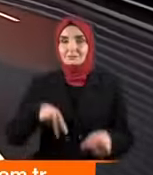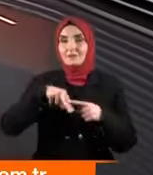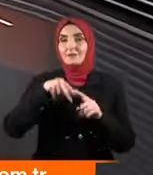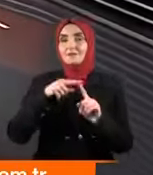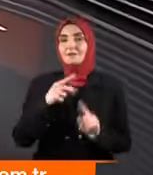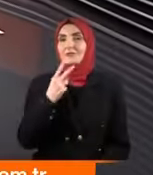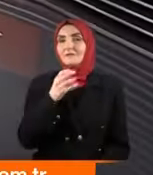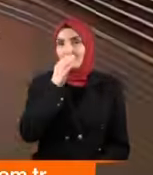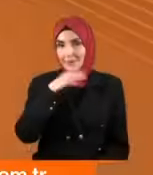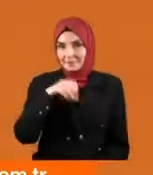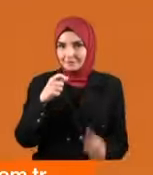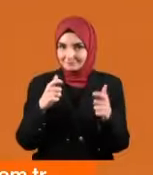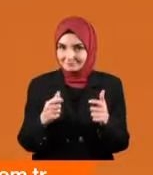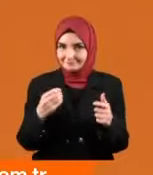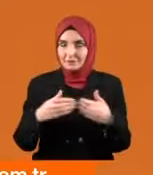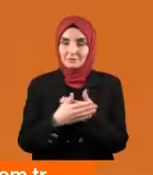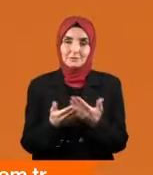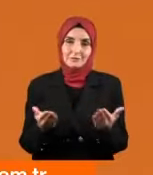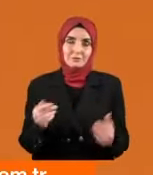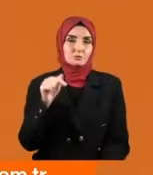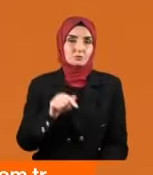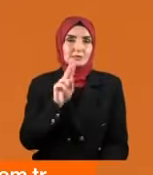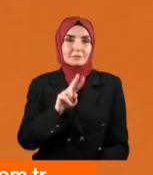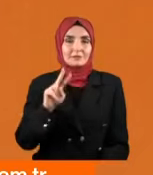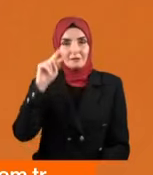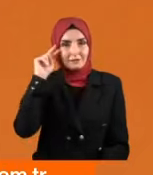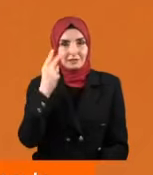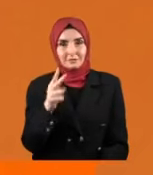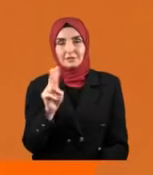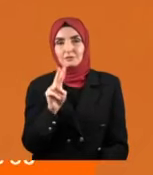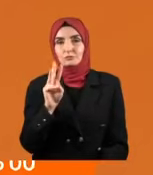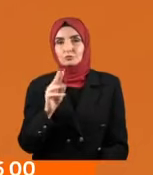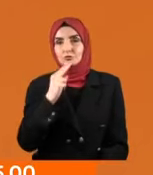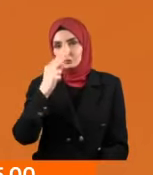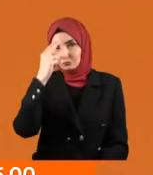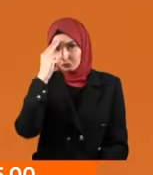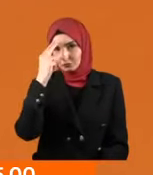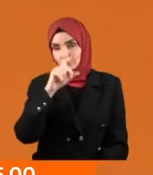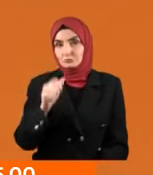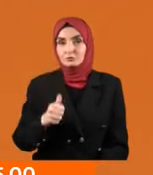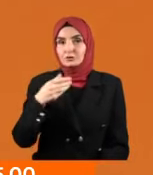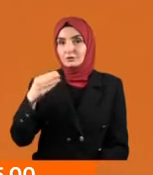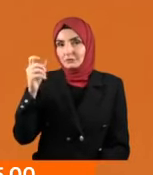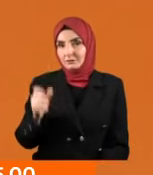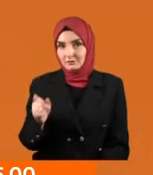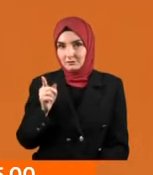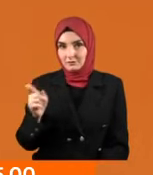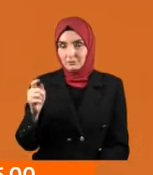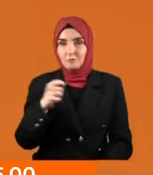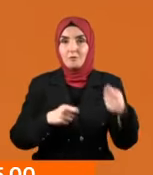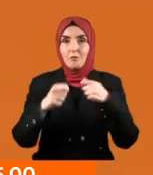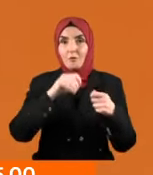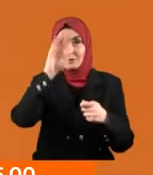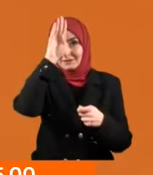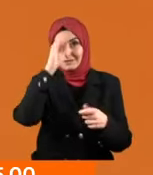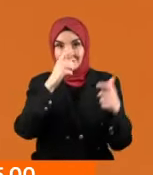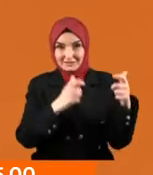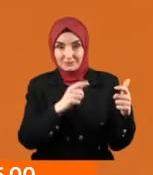Haberin merkezinden, ATV Haber Merkezi'nden iyi akşamlar. Bugün 22 Aralık 2023 Cuma. Cumhurbaşkanı Recep Tayyip Erdoğan, Borsa